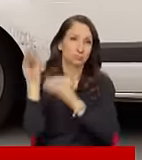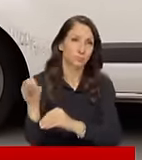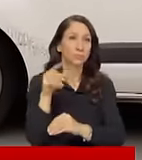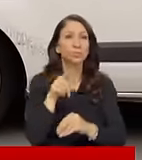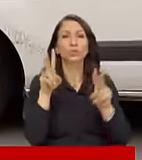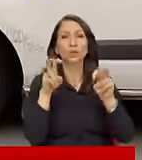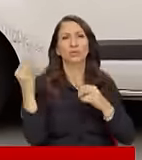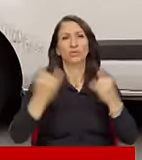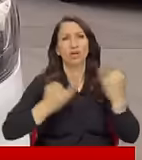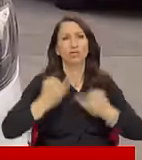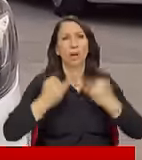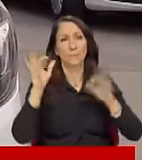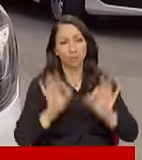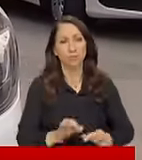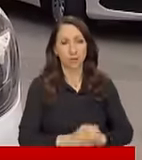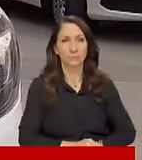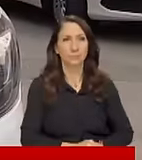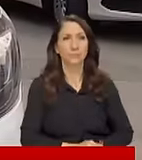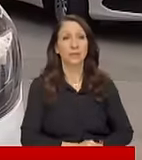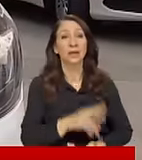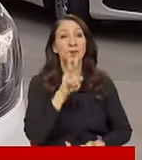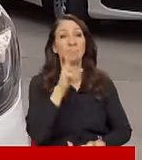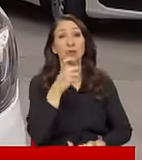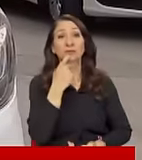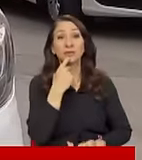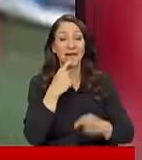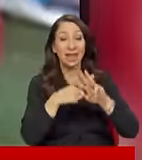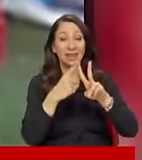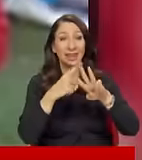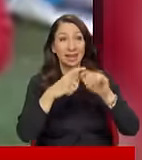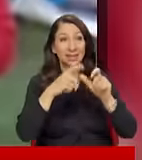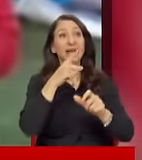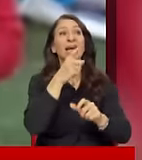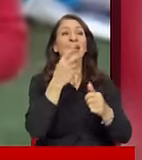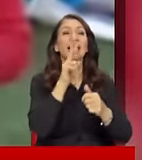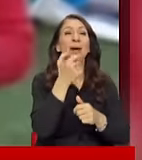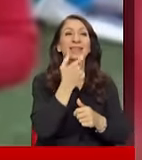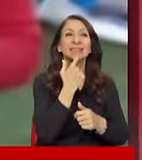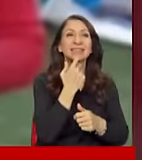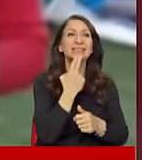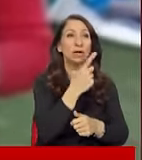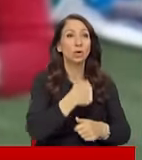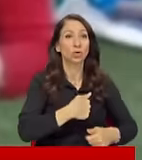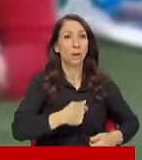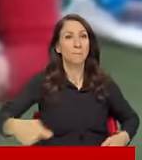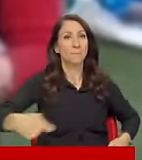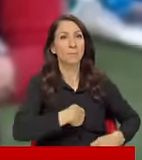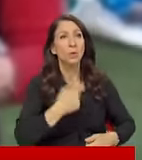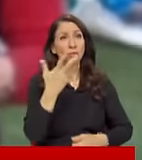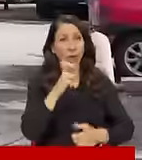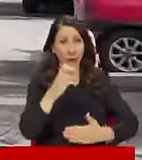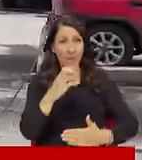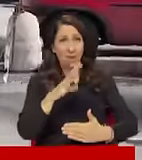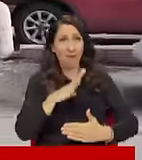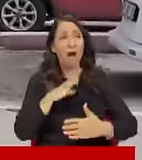Bu konuda tartışmaya başladılar. 29 yaşındaki Enes Uçak, 26 yaşındaki eşi Esra'yı göğsünden bıçakladı. 3 aylık hamile